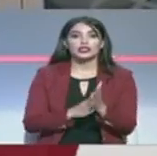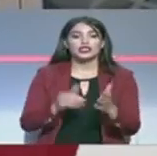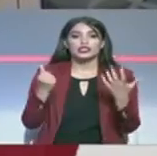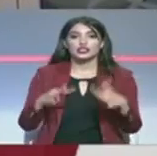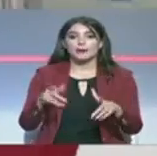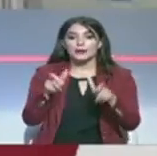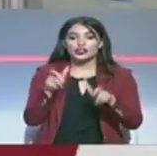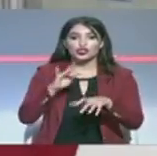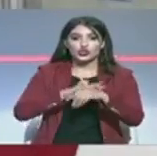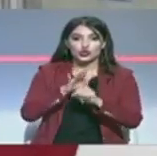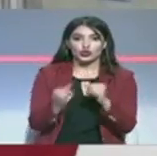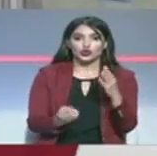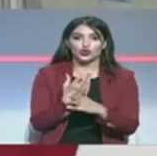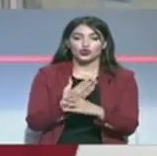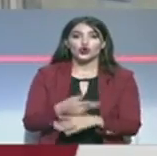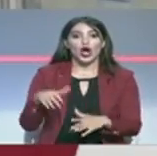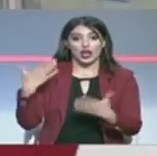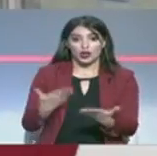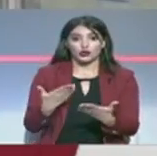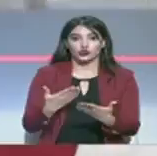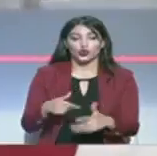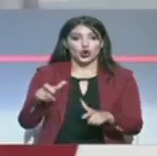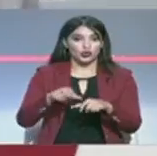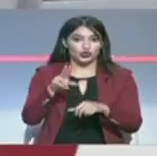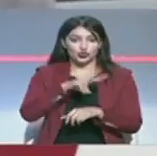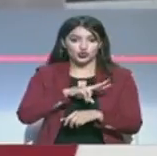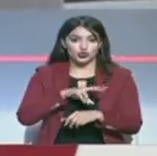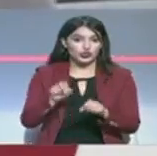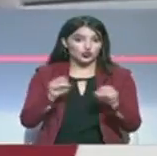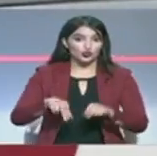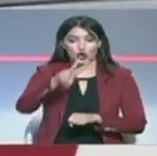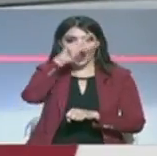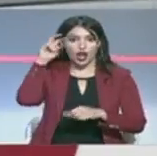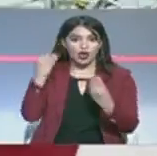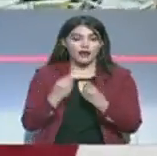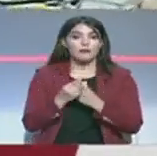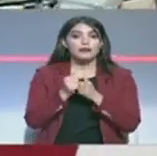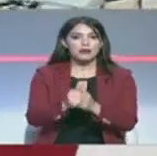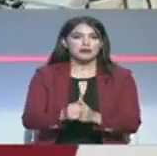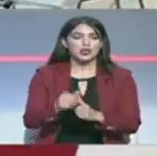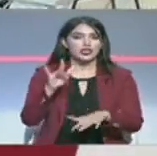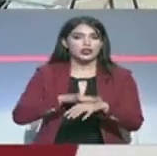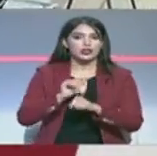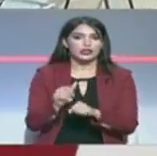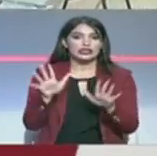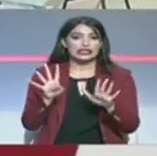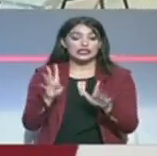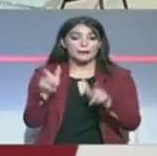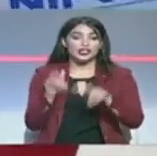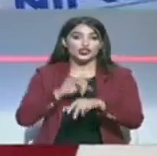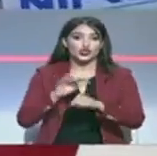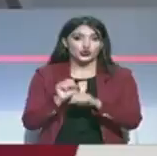جديدة بالفيروس، ولليوم السادس تسجل السلطات الصحية في المملكة العربية السعودية ما يقارب 900 إصابة